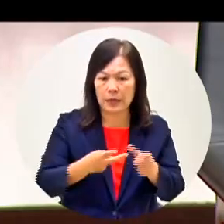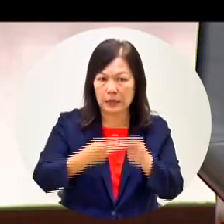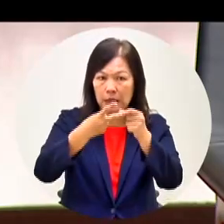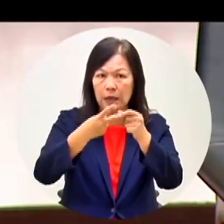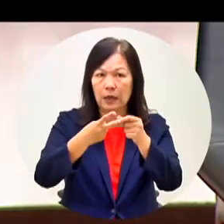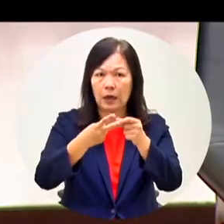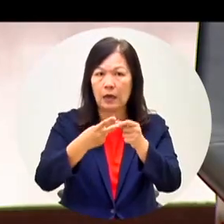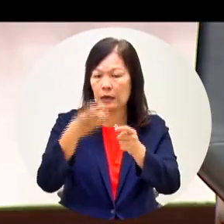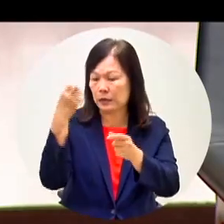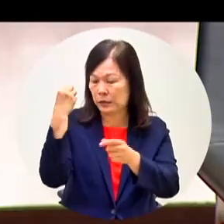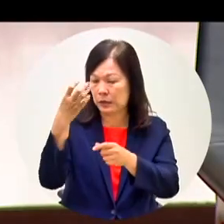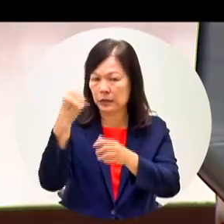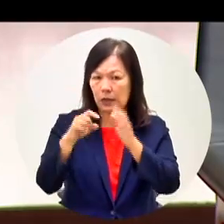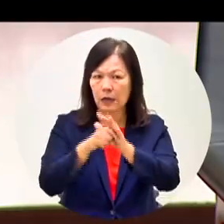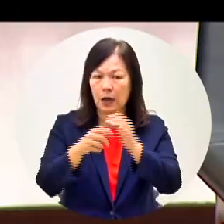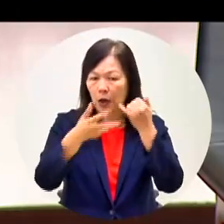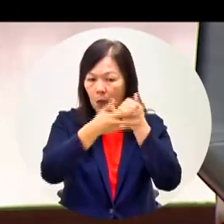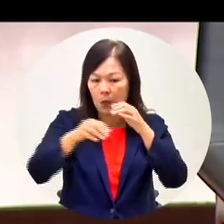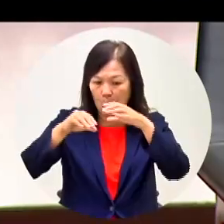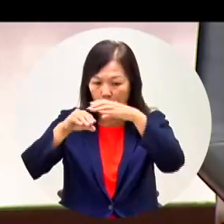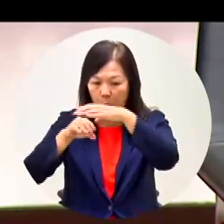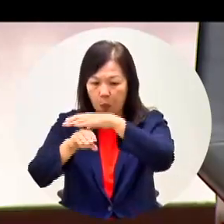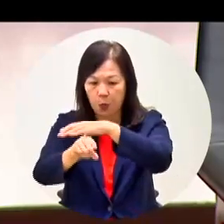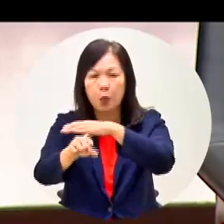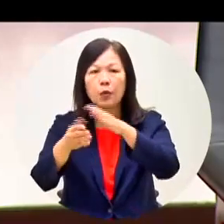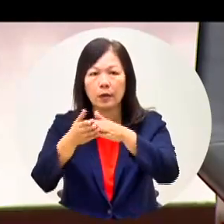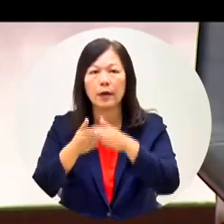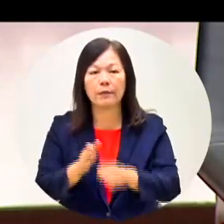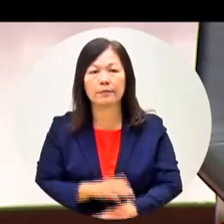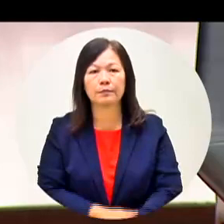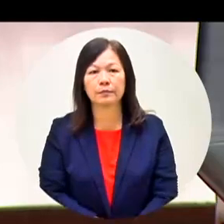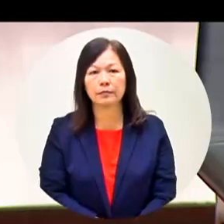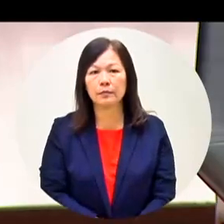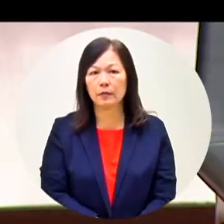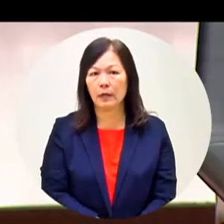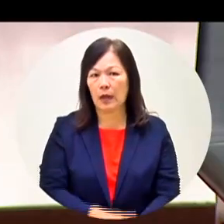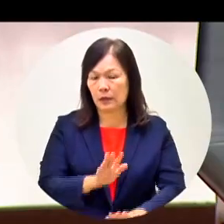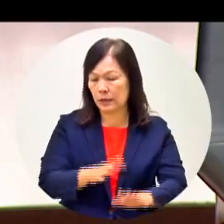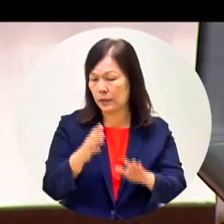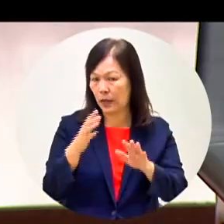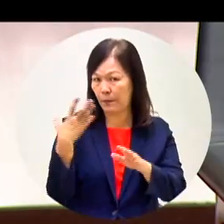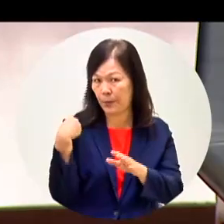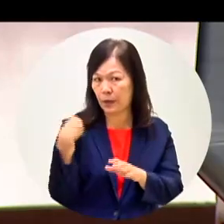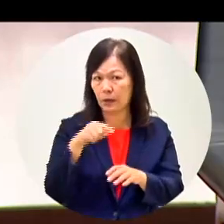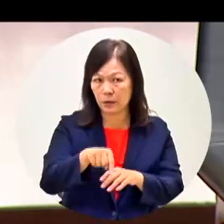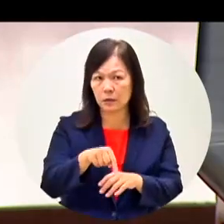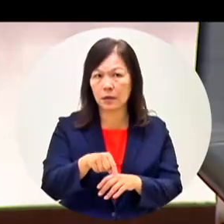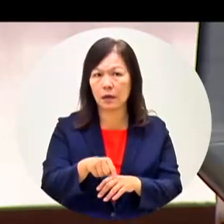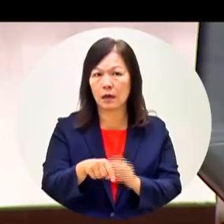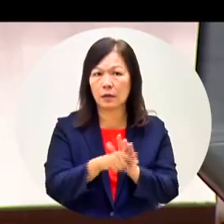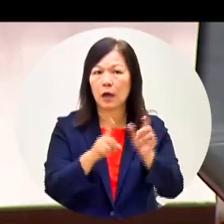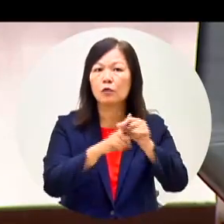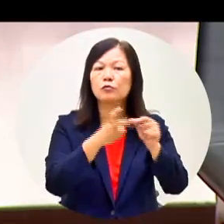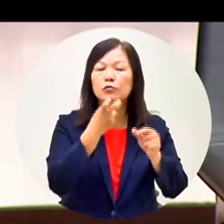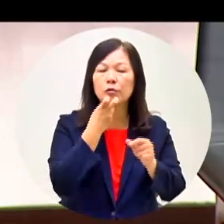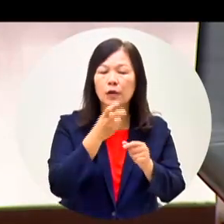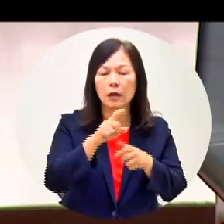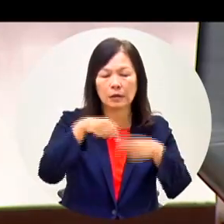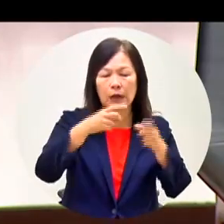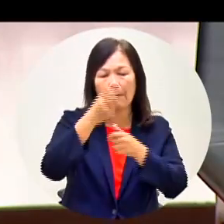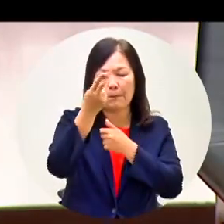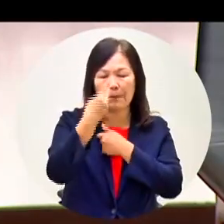道。那么现有的这一条过港隧道呢，中央常常只是要用延寿的方